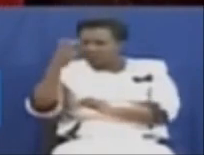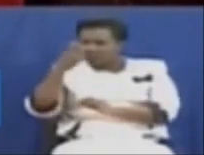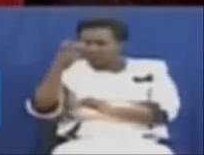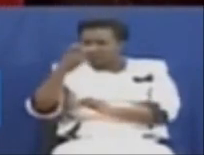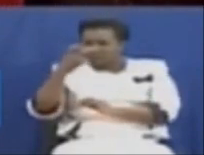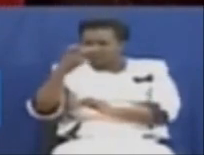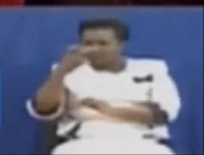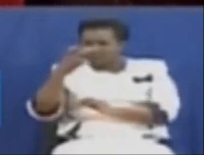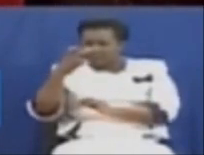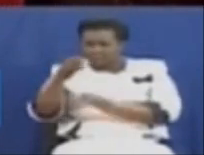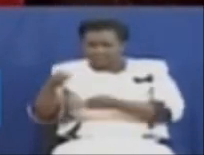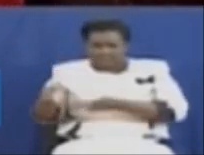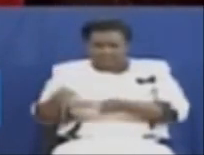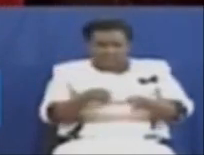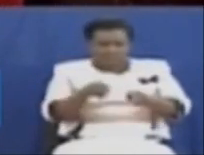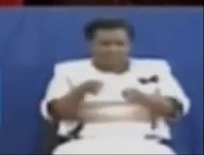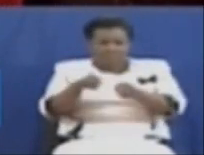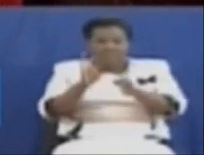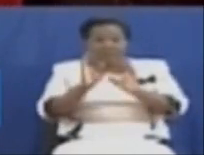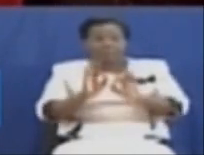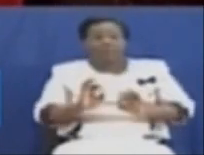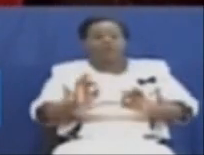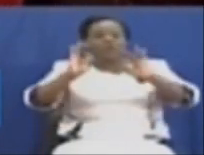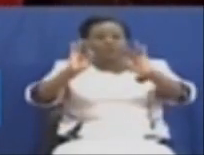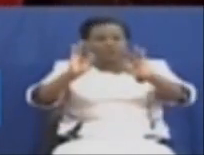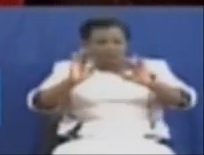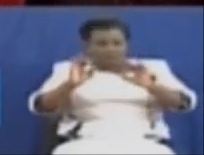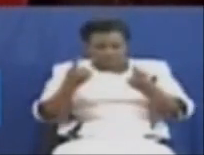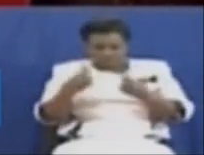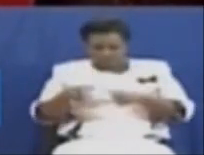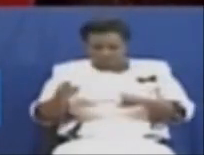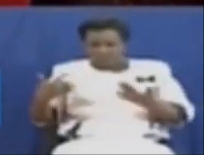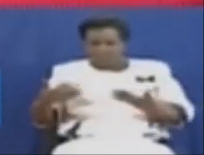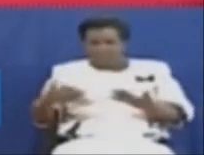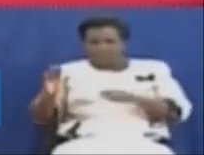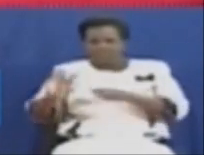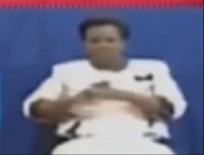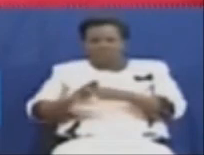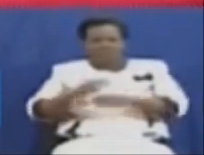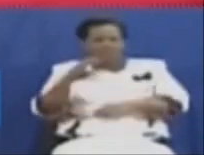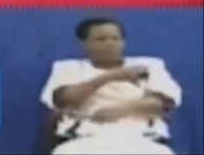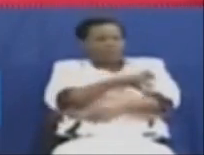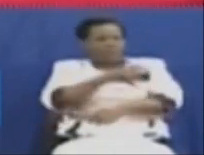uchaguzi wa Oktoba kuliko kwenda kibabe kwa namna ambayo mnataka kwenda?